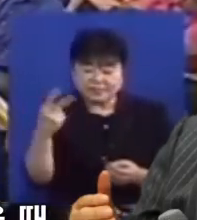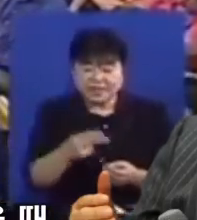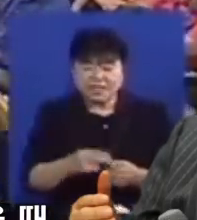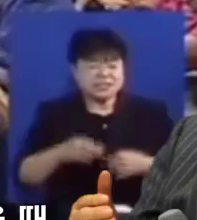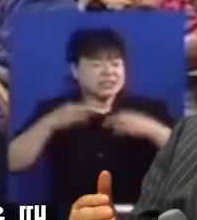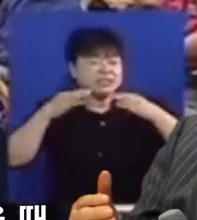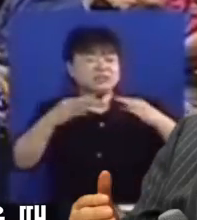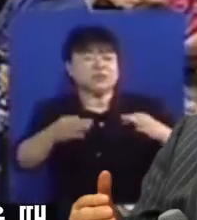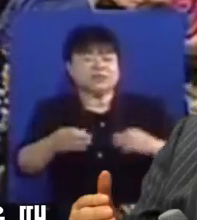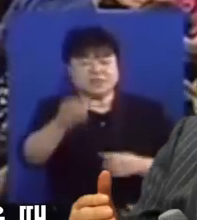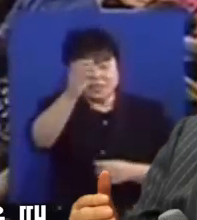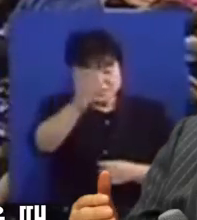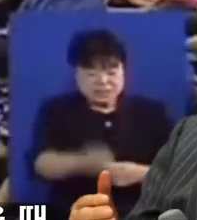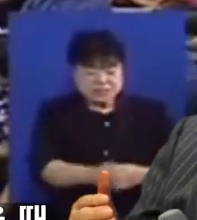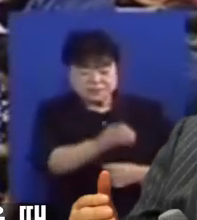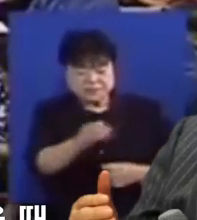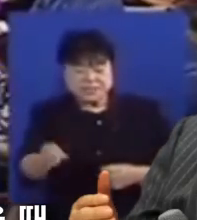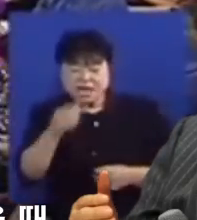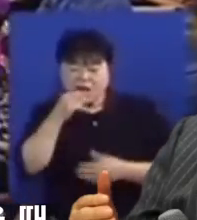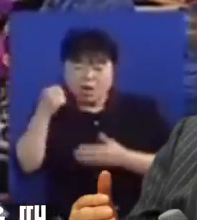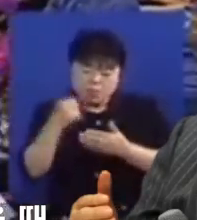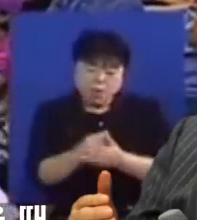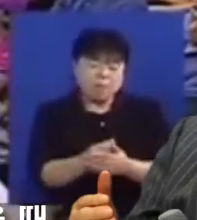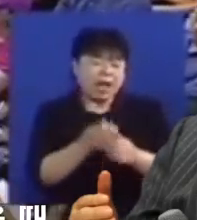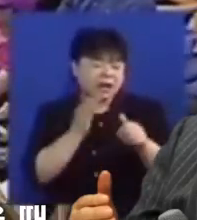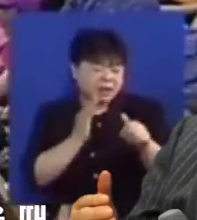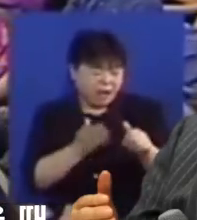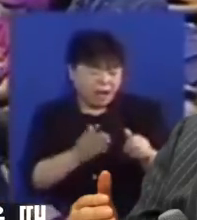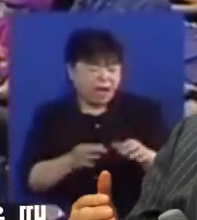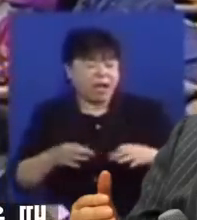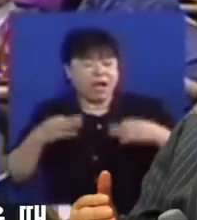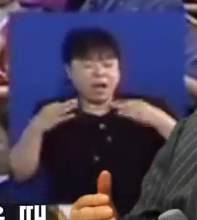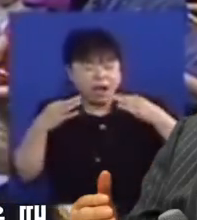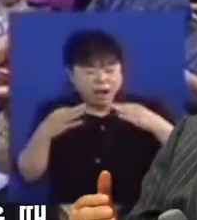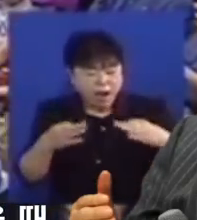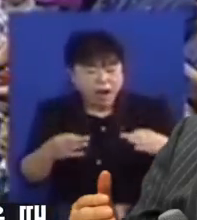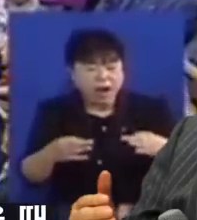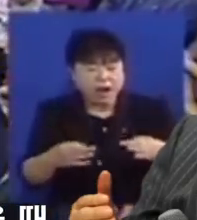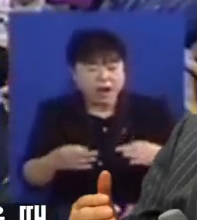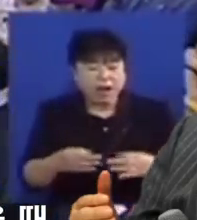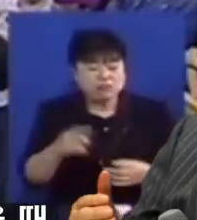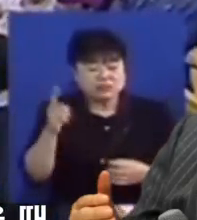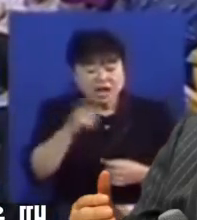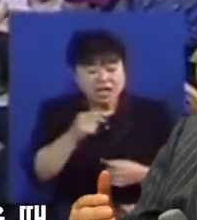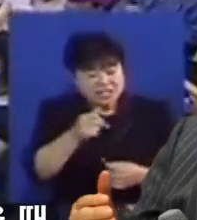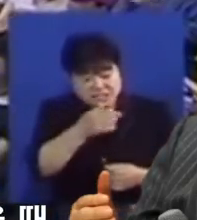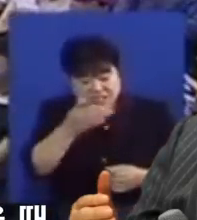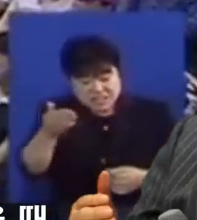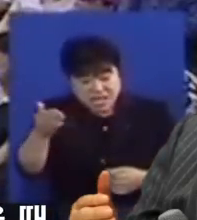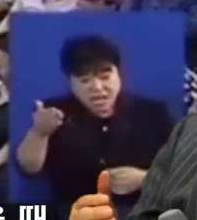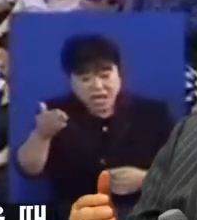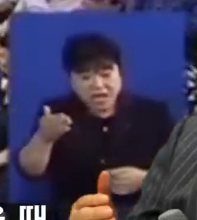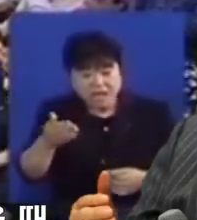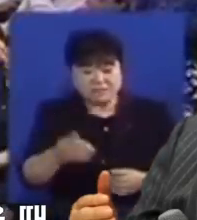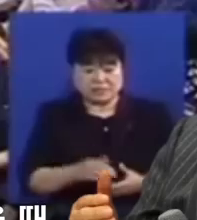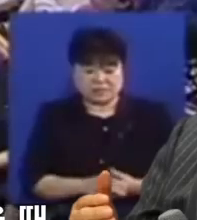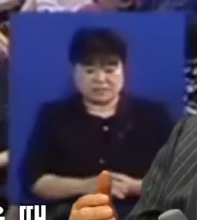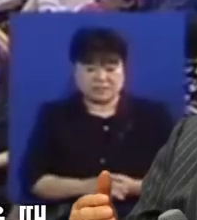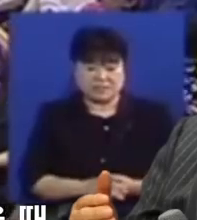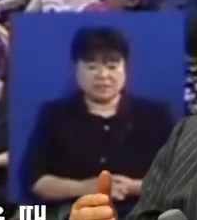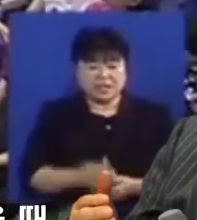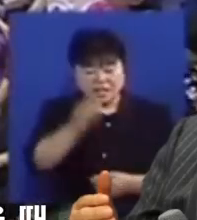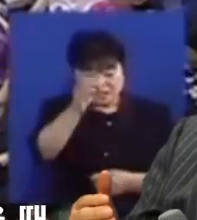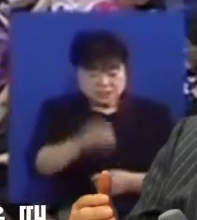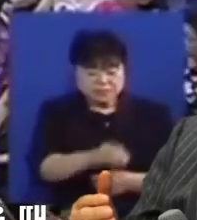소리 지르되 그를 십자가에 못 박게 하소서. 빌라도가 이르되 어찌미냐 무슨 악한 일을 하였느냐 하니 더욱 소리 지르되 십자가에